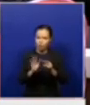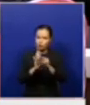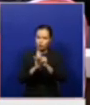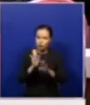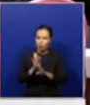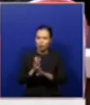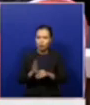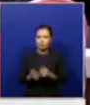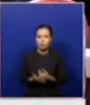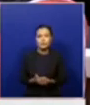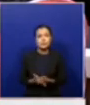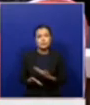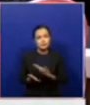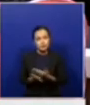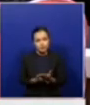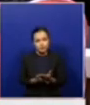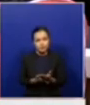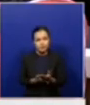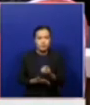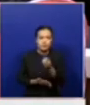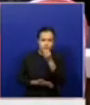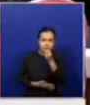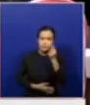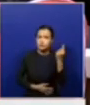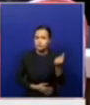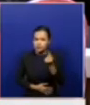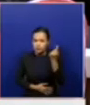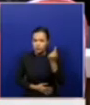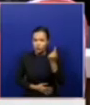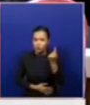ปใช้กับพรรคการเมื